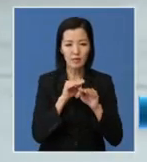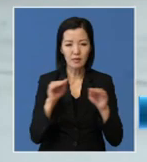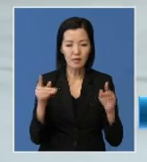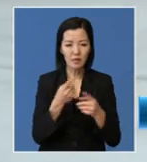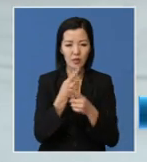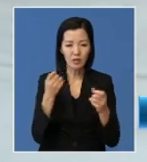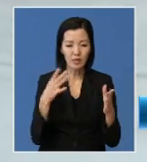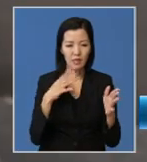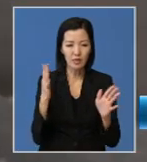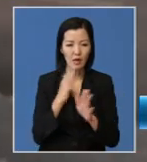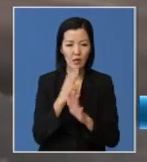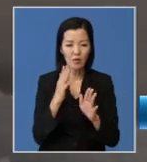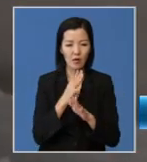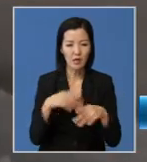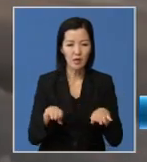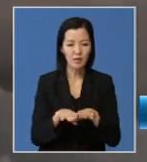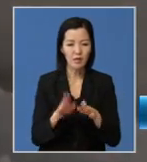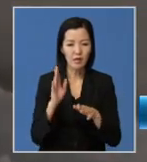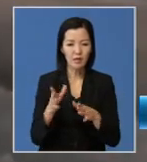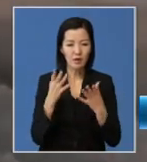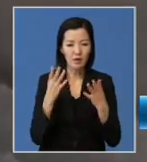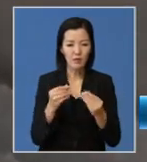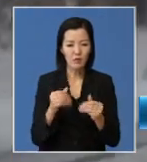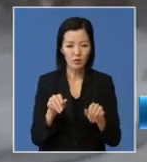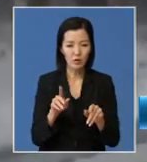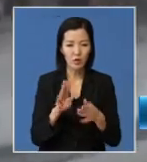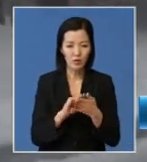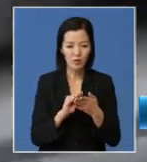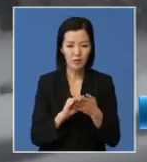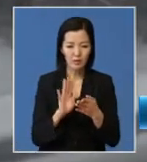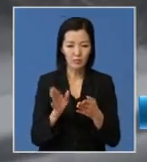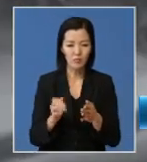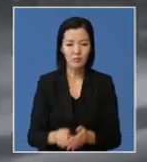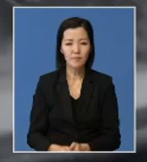жарияланды. Синоптиктер дәл мұндай ауа райы алдағы күндерде осындай болатынын айтады.